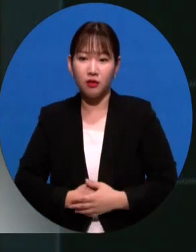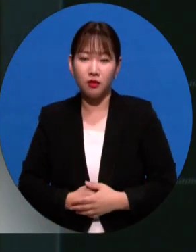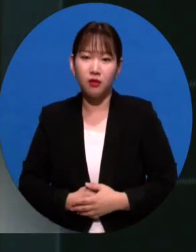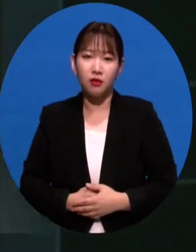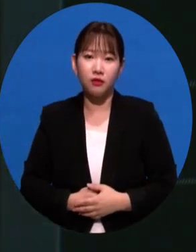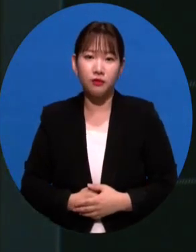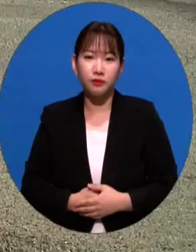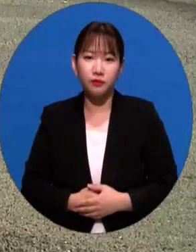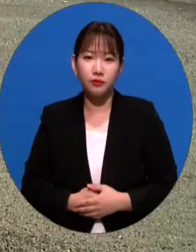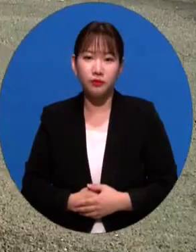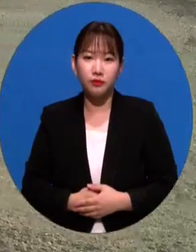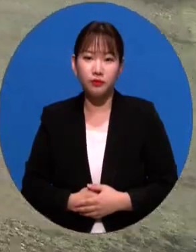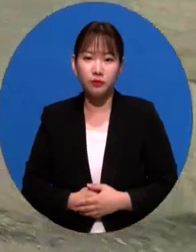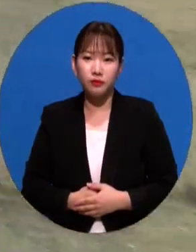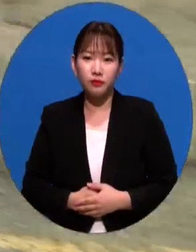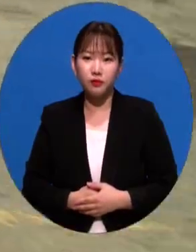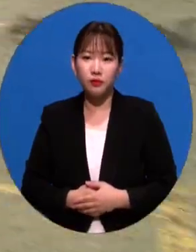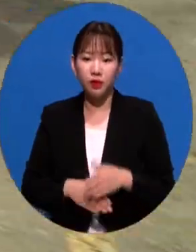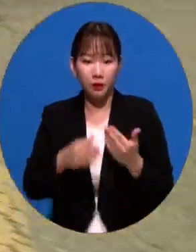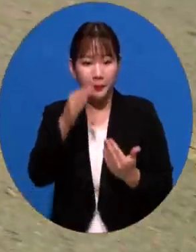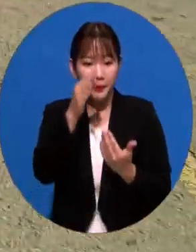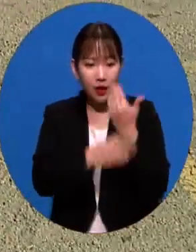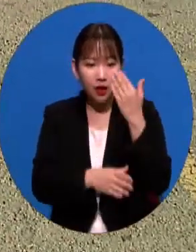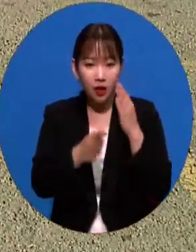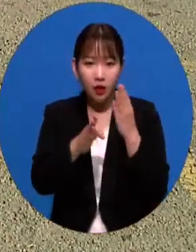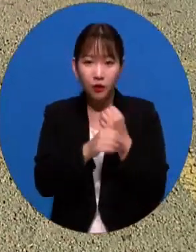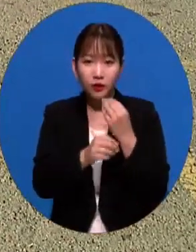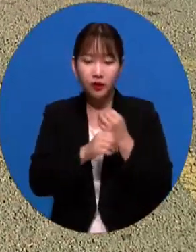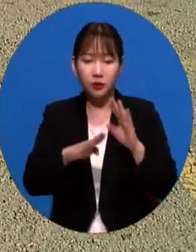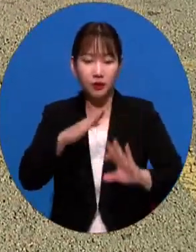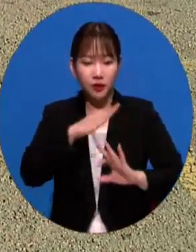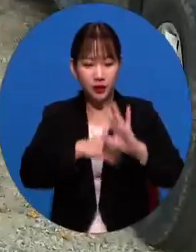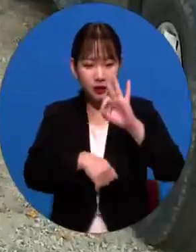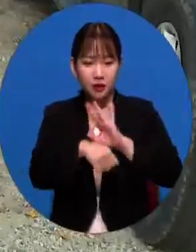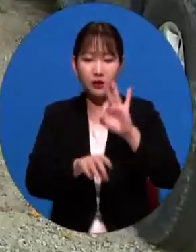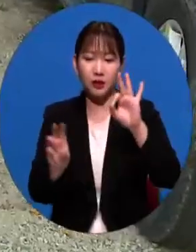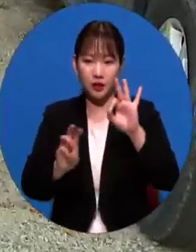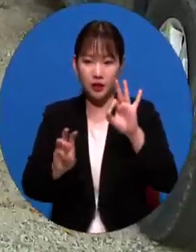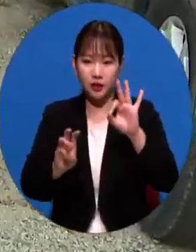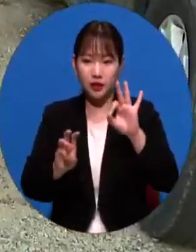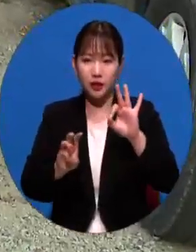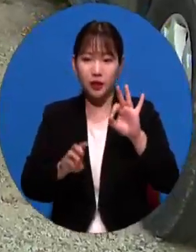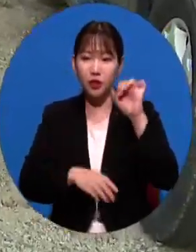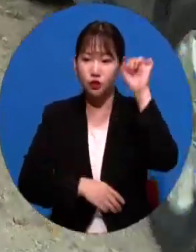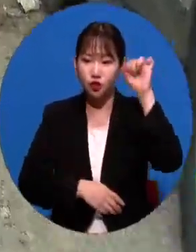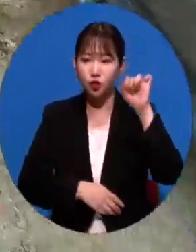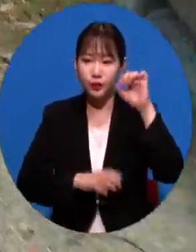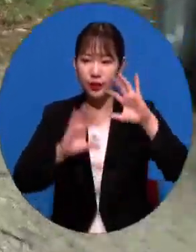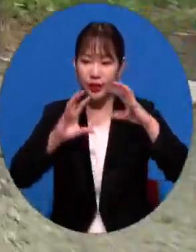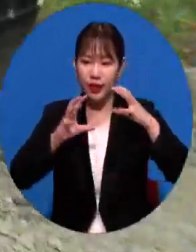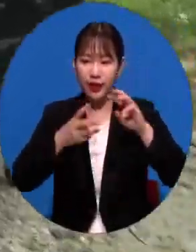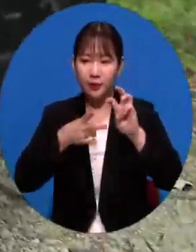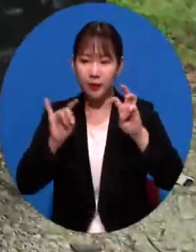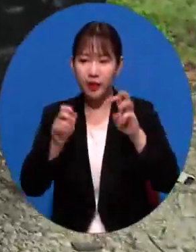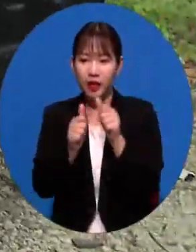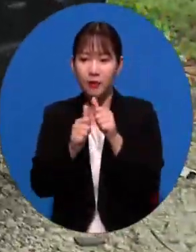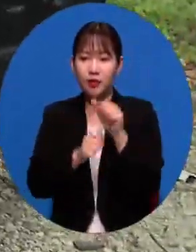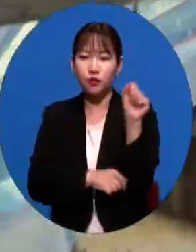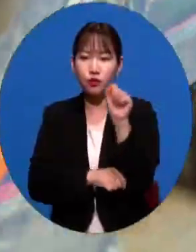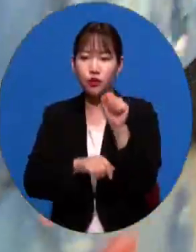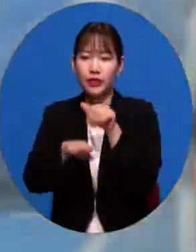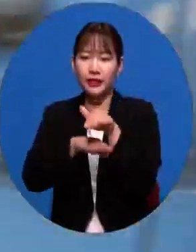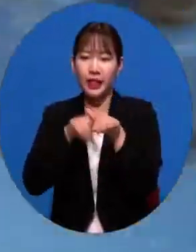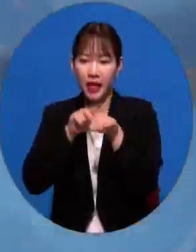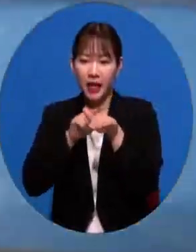조수석 쪽을 충돌합니다. 사고가 난 건 오늘 오전 10시 30분쯤. 우즈베키스탄 국적의 30대 남성이 몰던